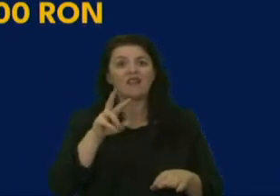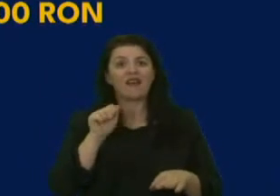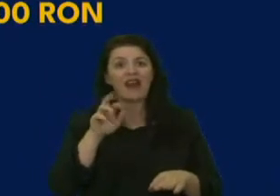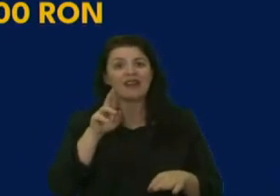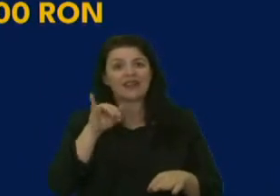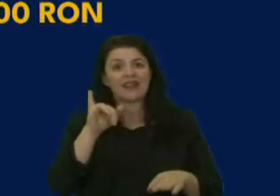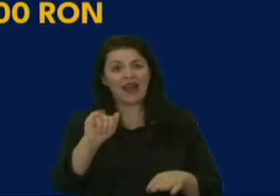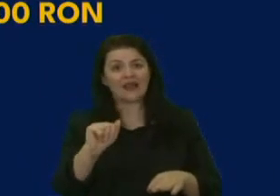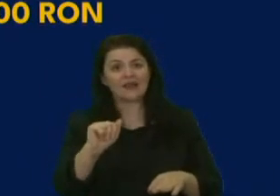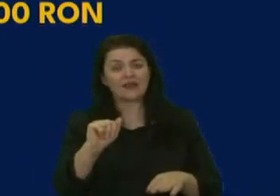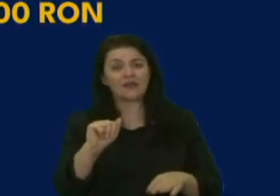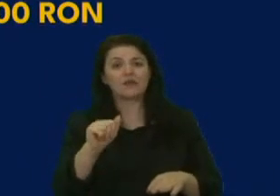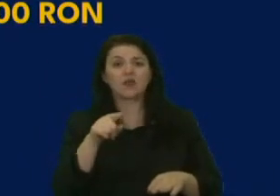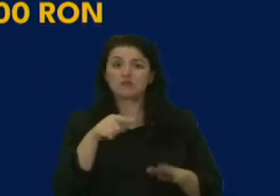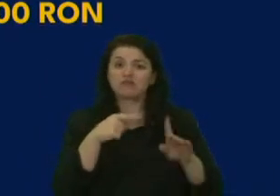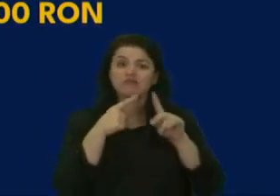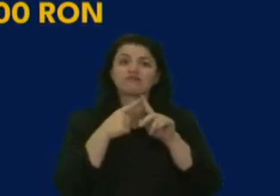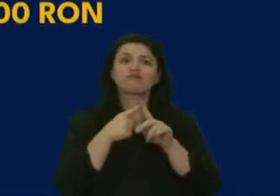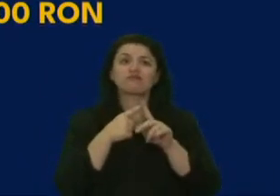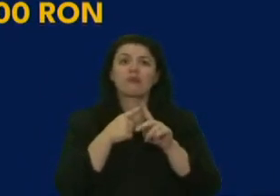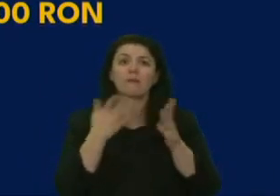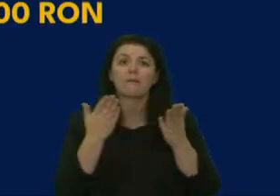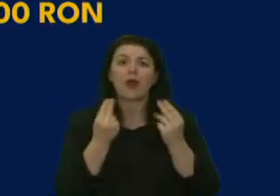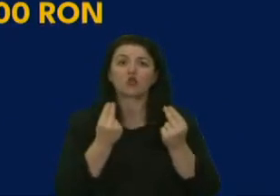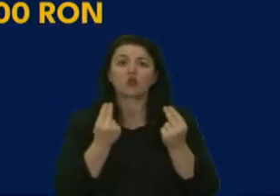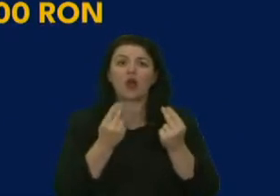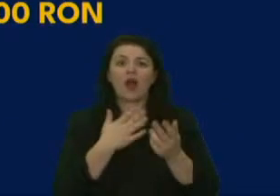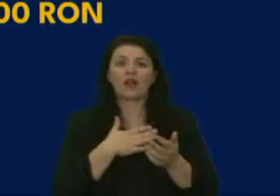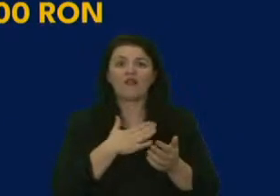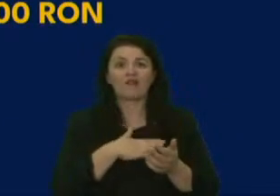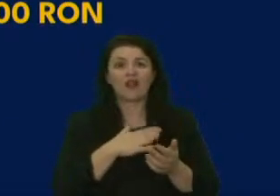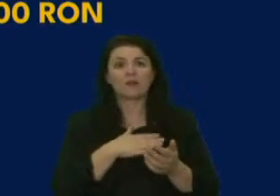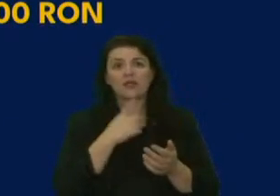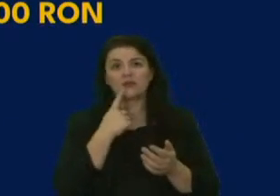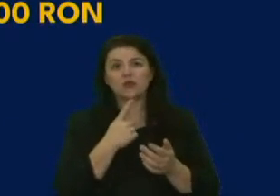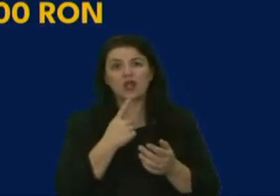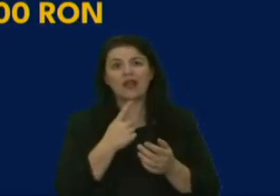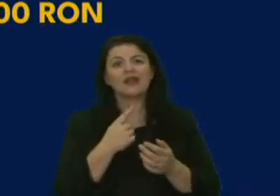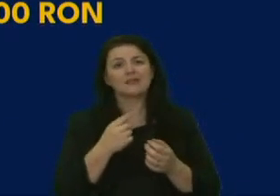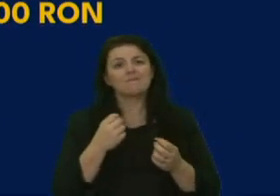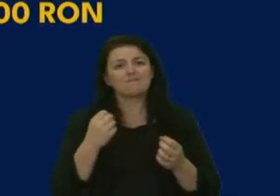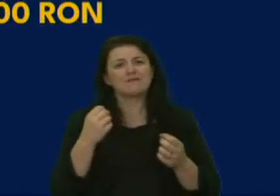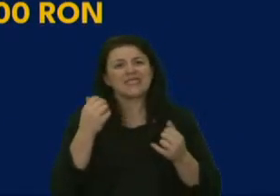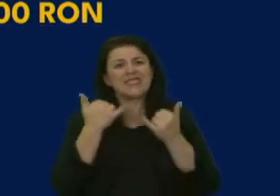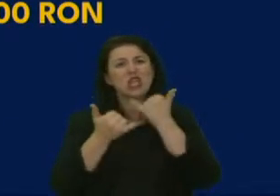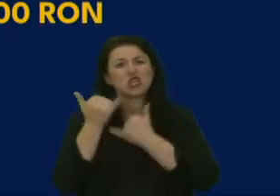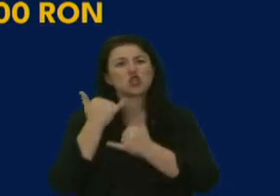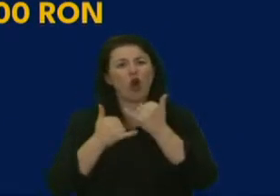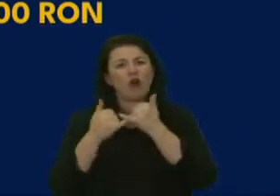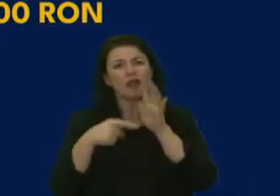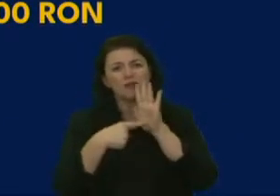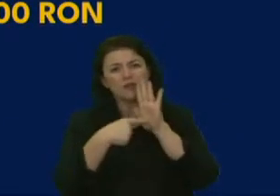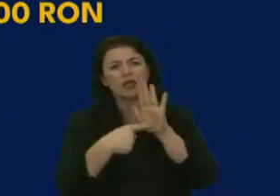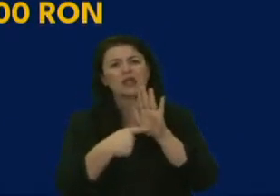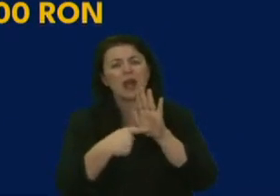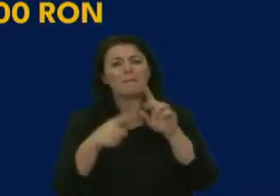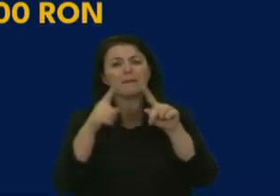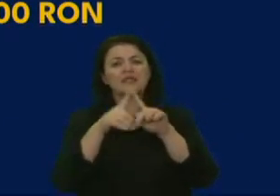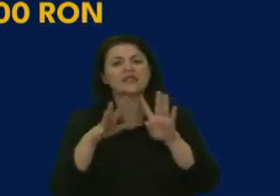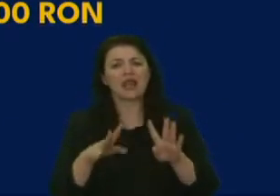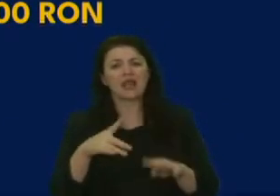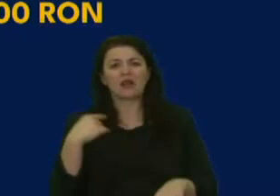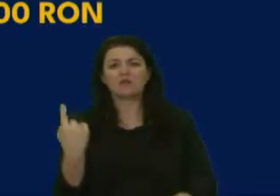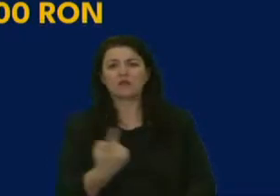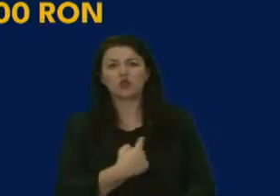obiectiv major pentru noi și pentru care dorim să l punem în vedere având în vedere rezonanța istorică extraordinară pe care această biserică o are în istoria orașului